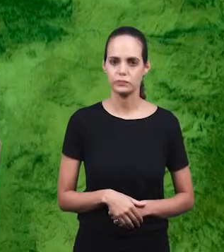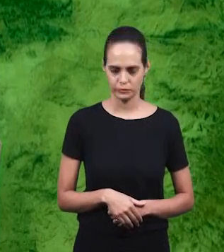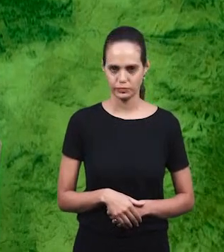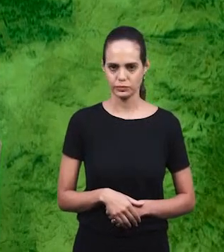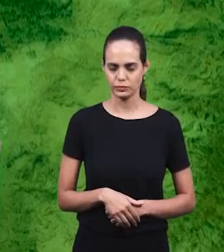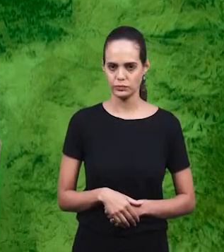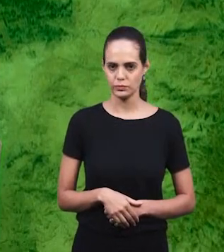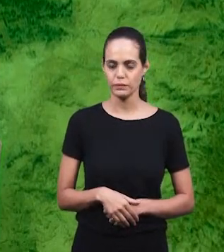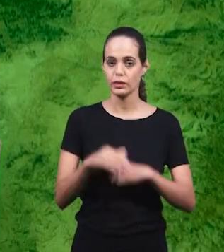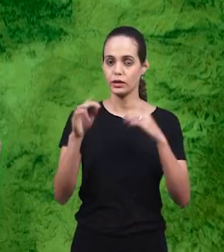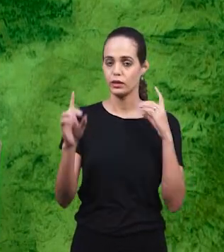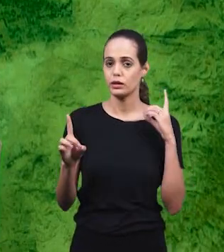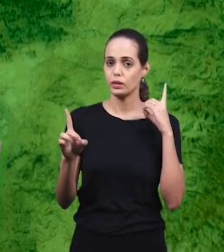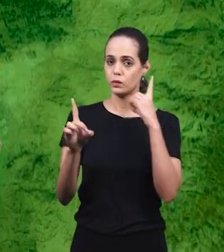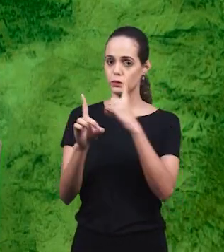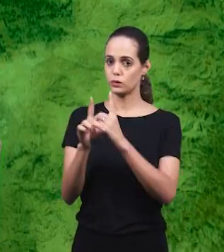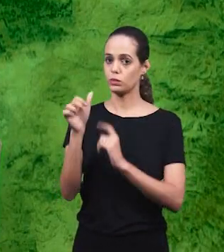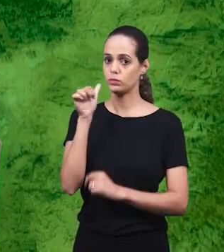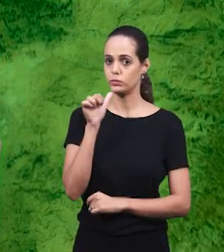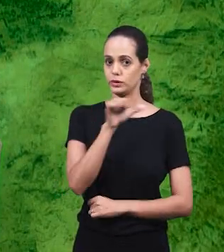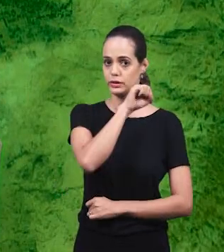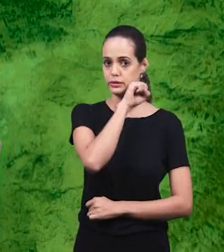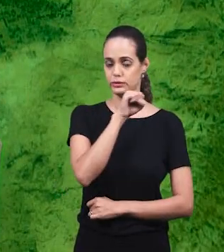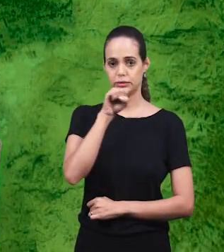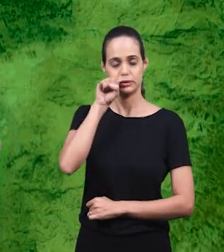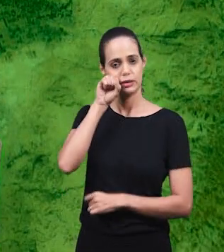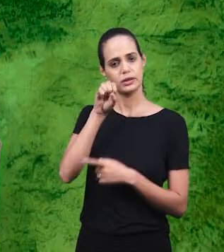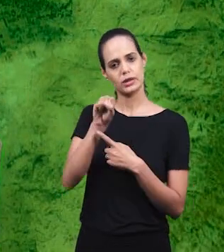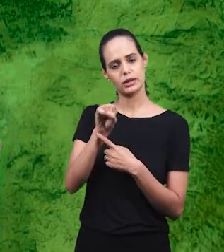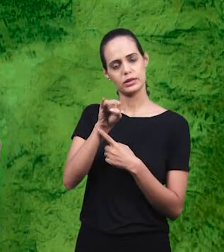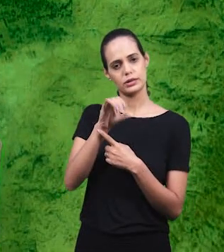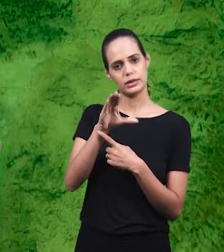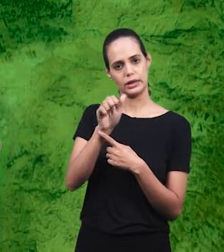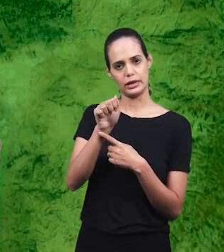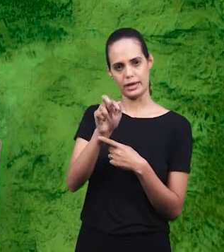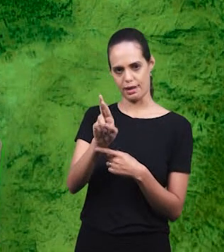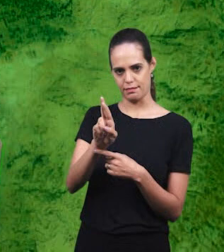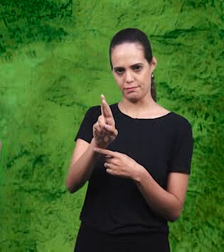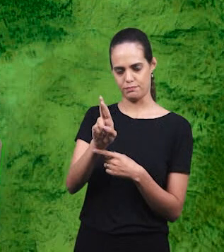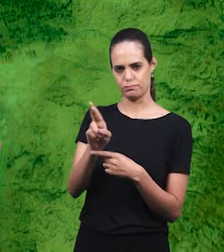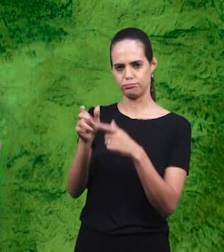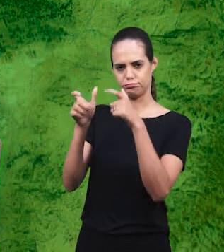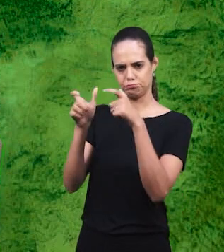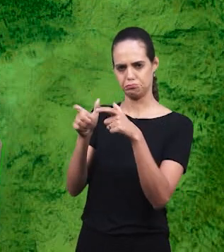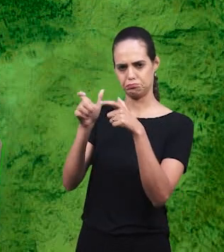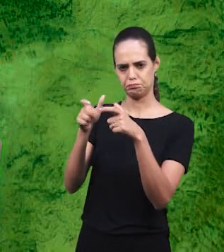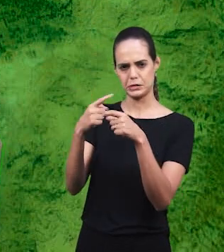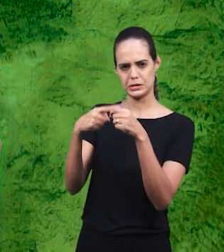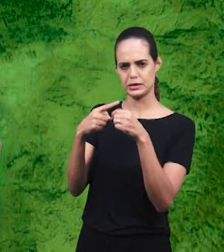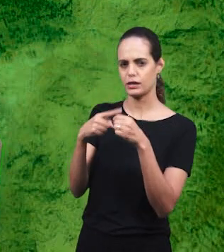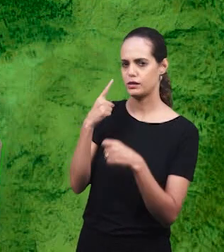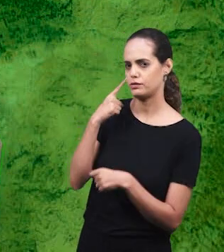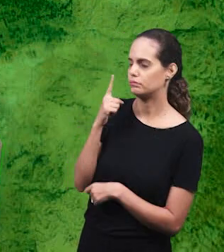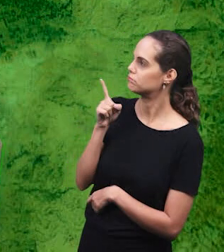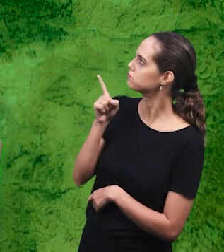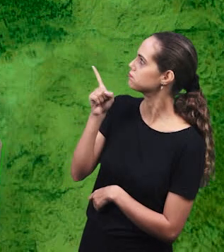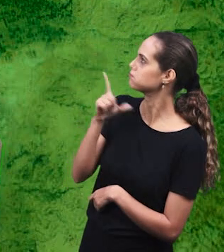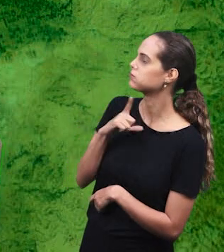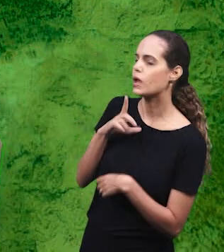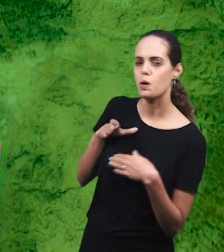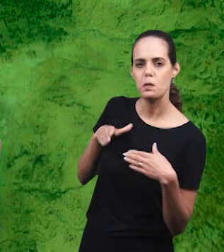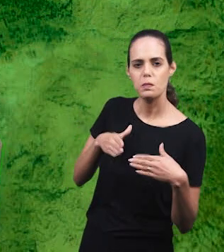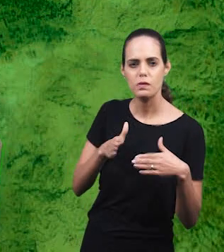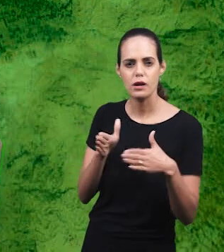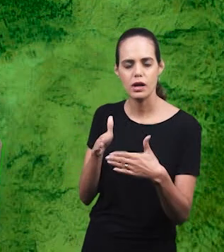où il a rencontré la femme samaritaine. Voici, possiblement, n'est-ce pas, Sergio, le chemin